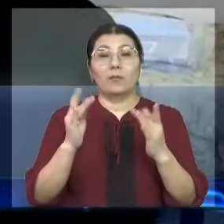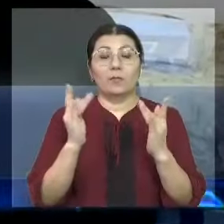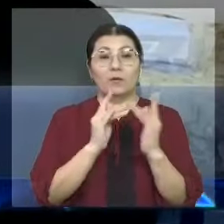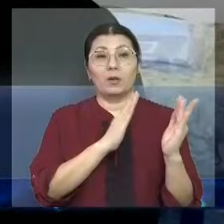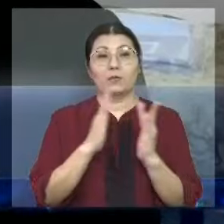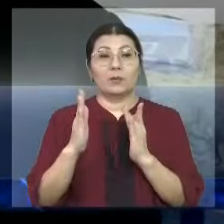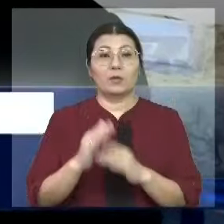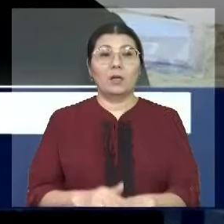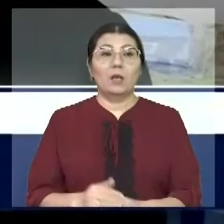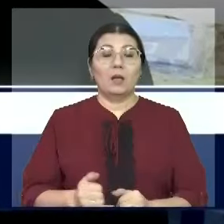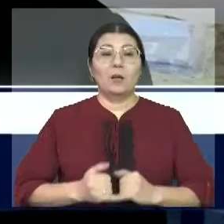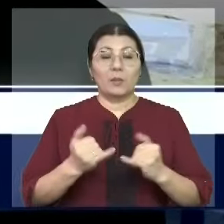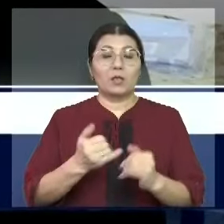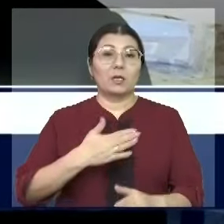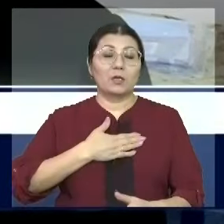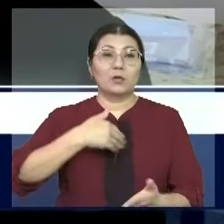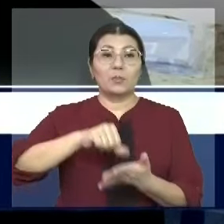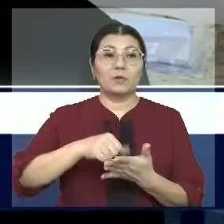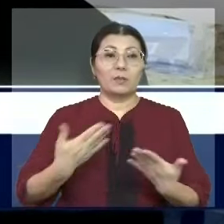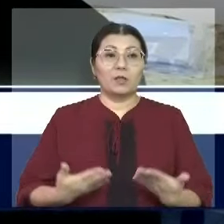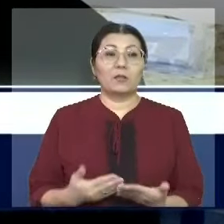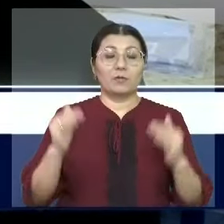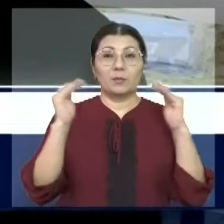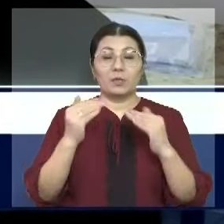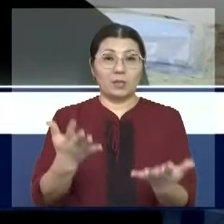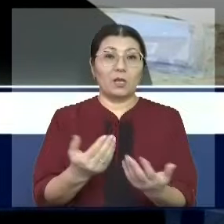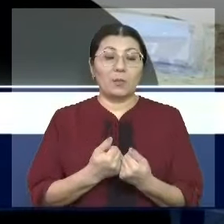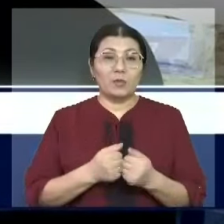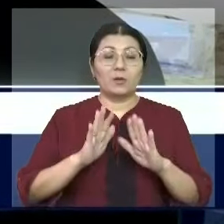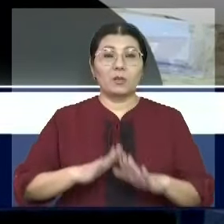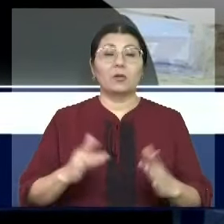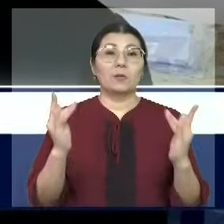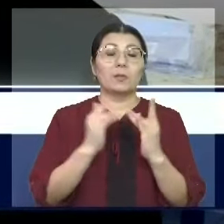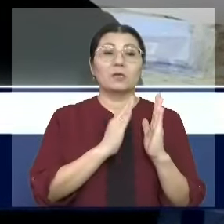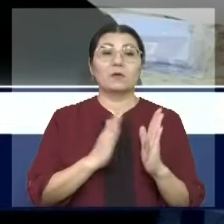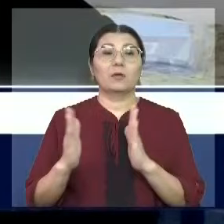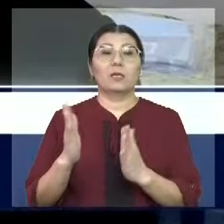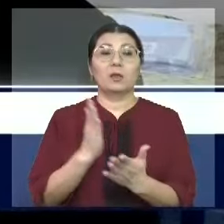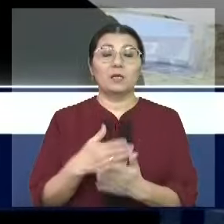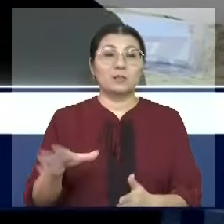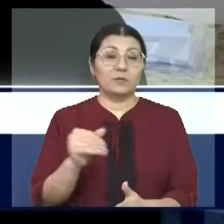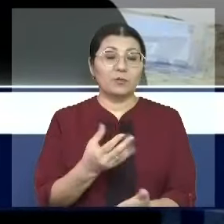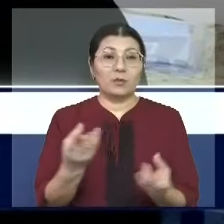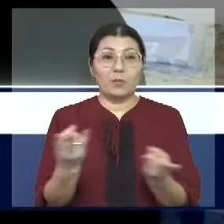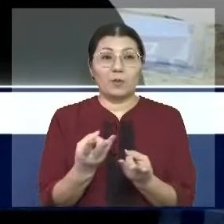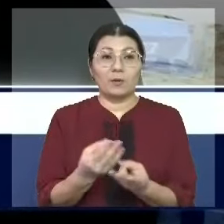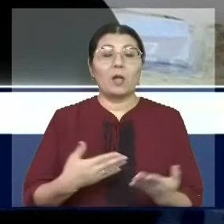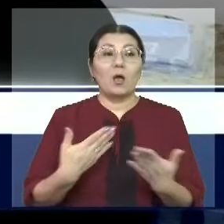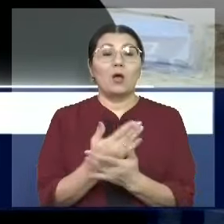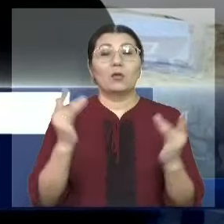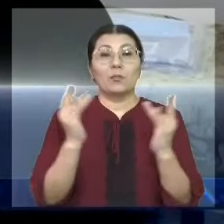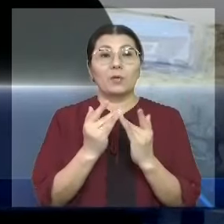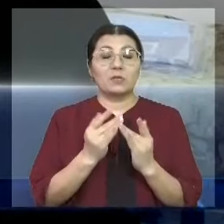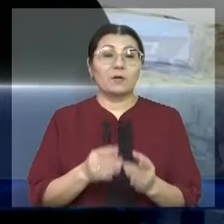общежития благодаря активному участию в жизни университета я получила место в общежитии Здесь есть всё необходимое новая кровать